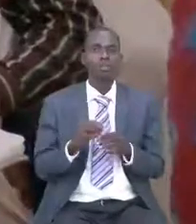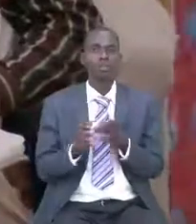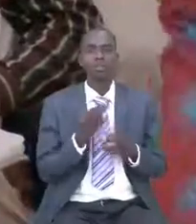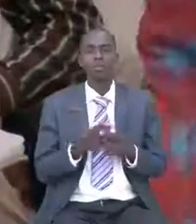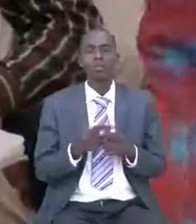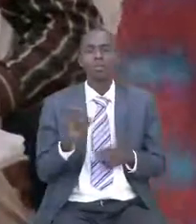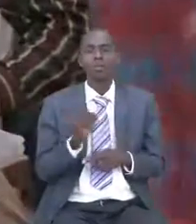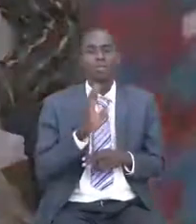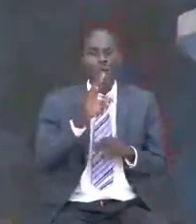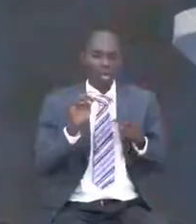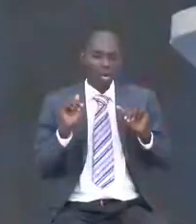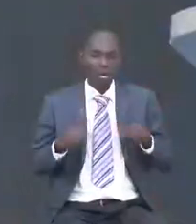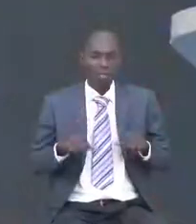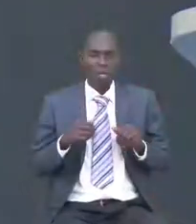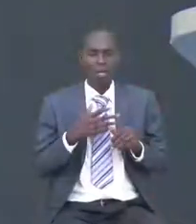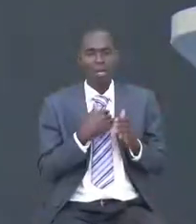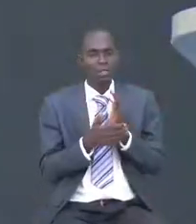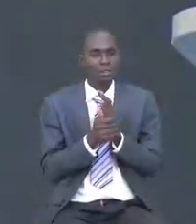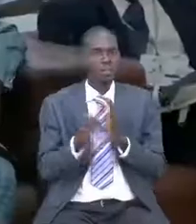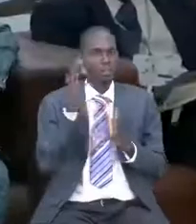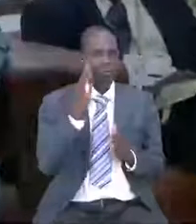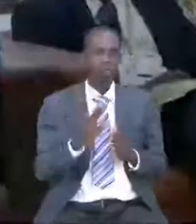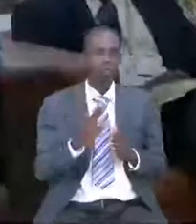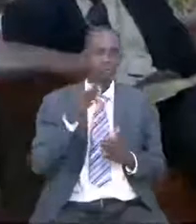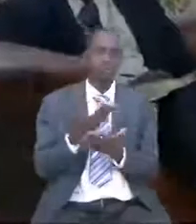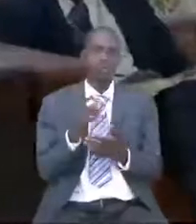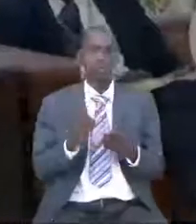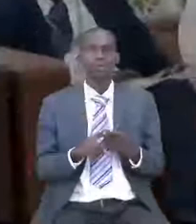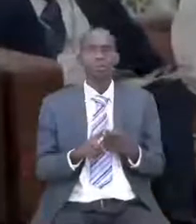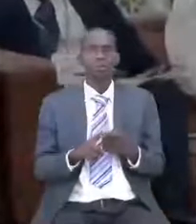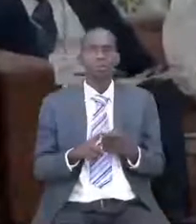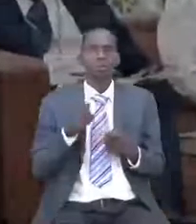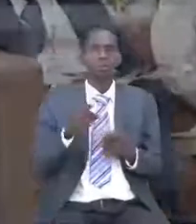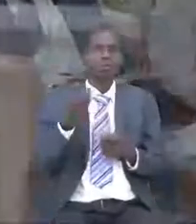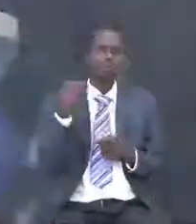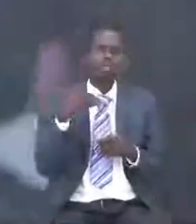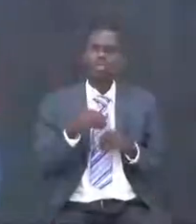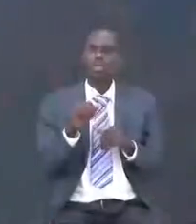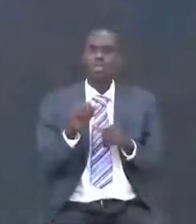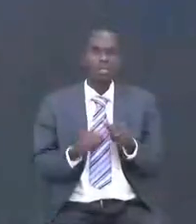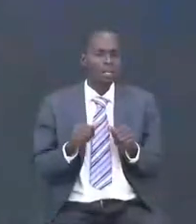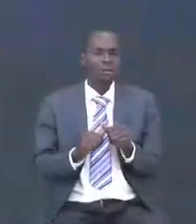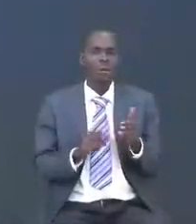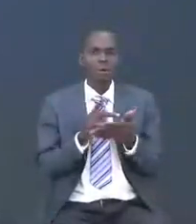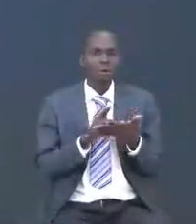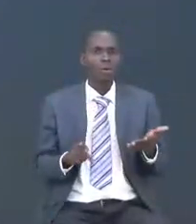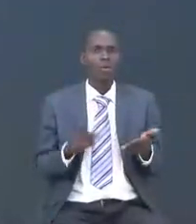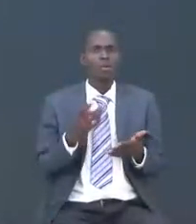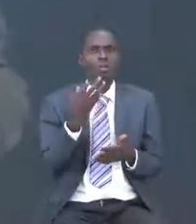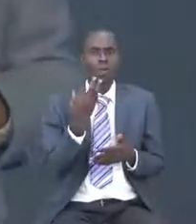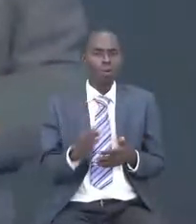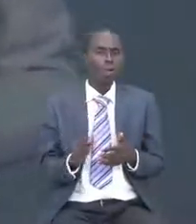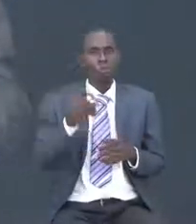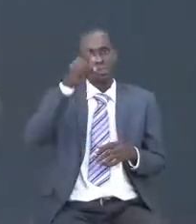tes capacités, tes compétences vont atteindre. Il était dans toutes les parties de